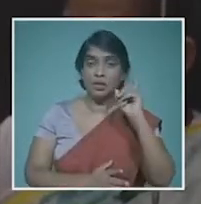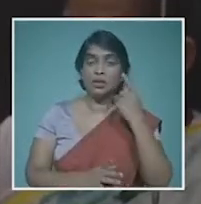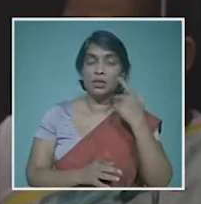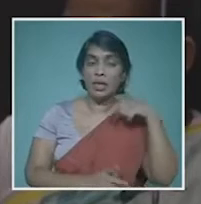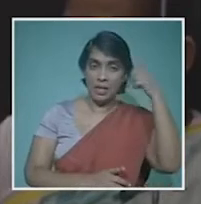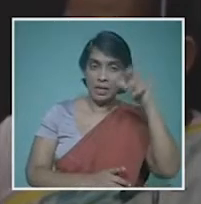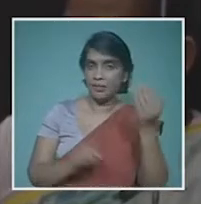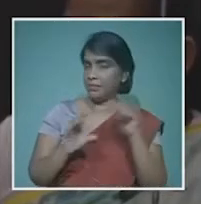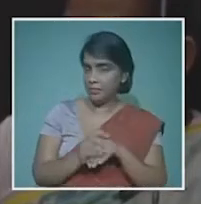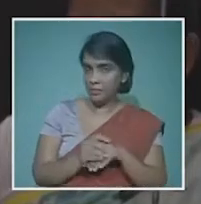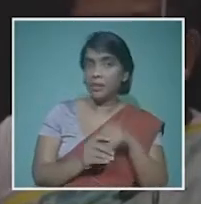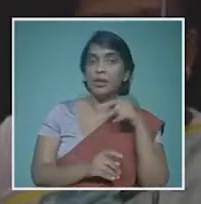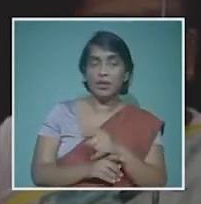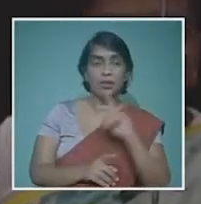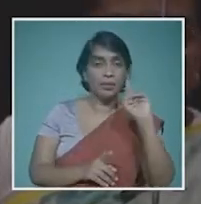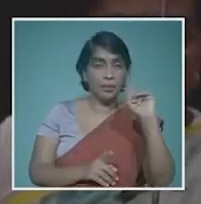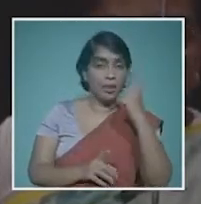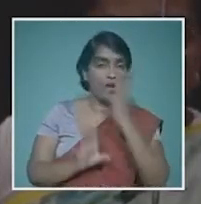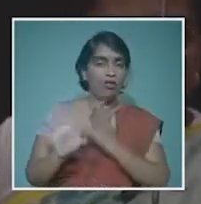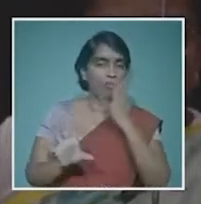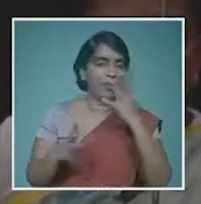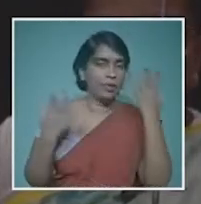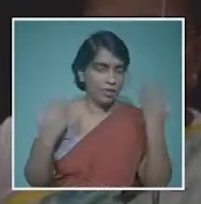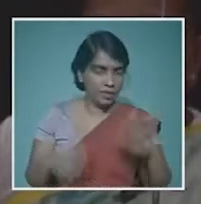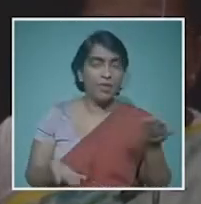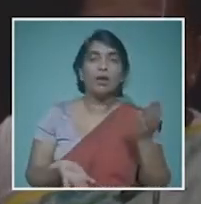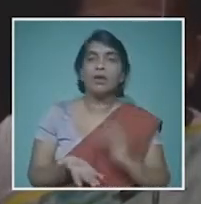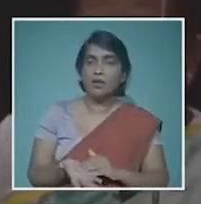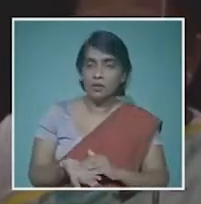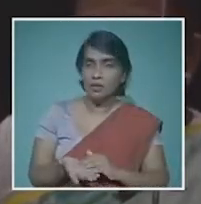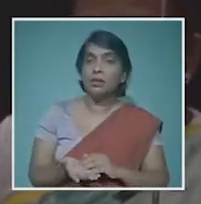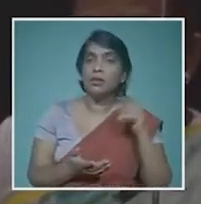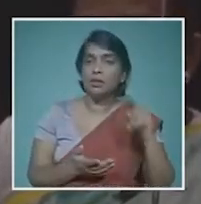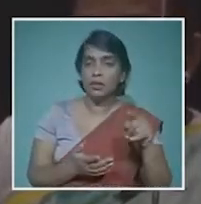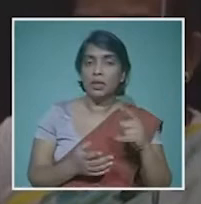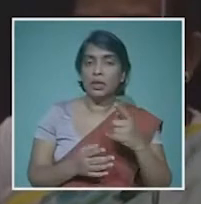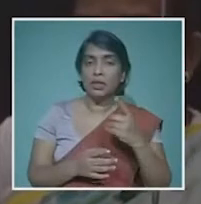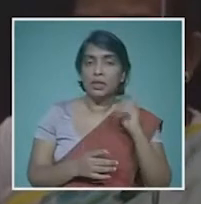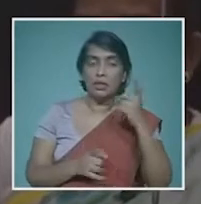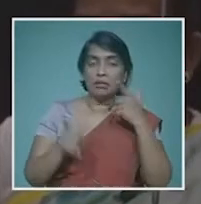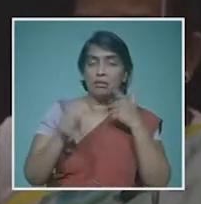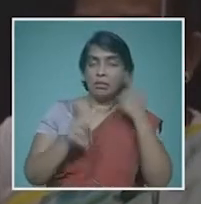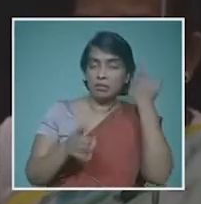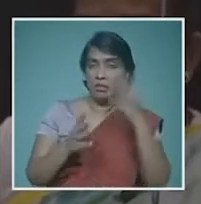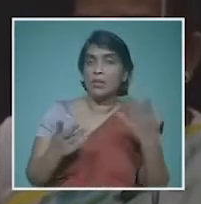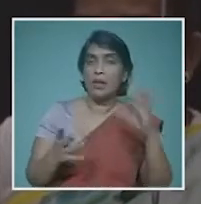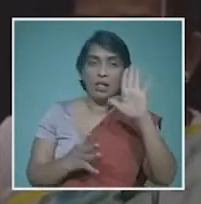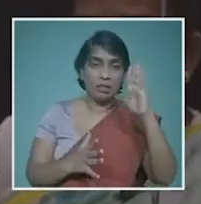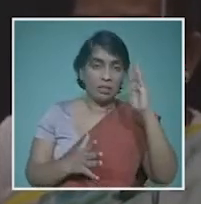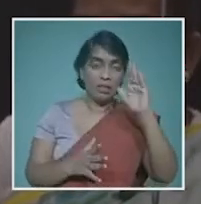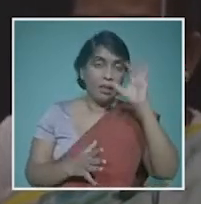මැතිණිය ආවා. එතුමිය පළවෙනි පහ ගියා විතරයි එතුමිය මරා ගන්න බැරි වුණා. දැන් බණ්ඩාරනායක